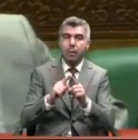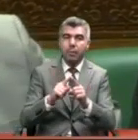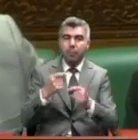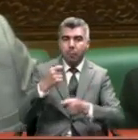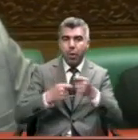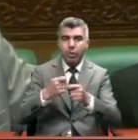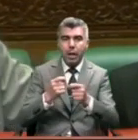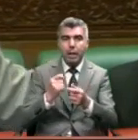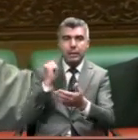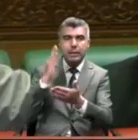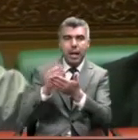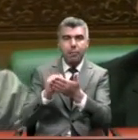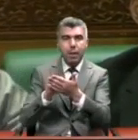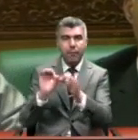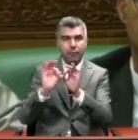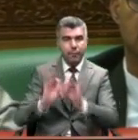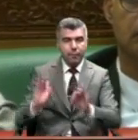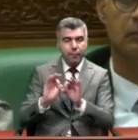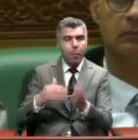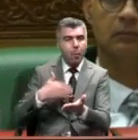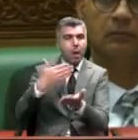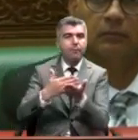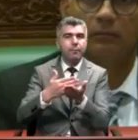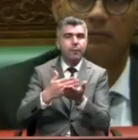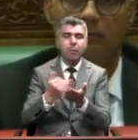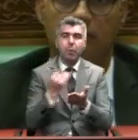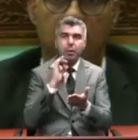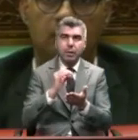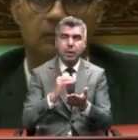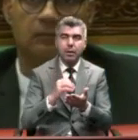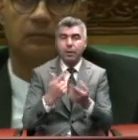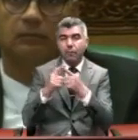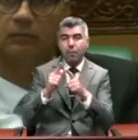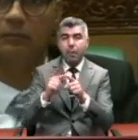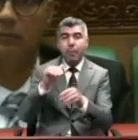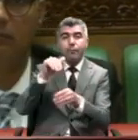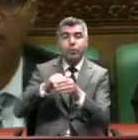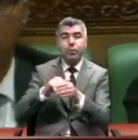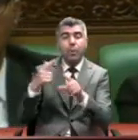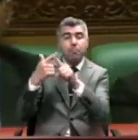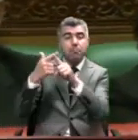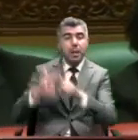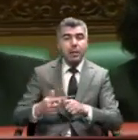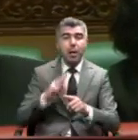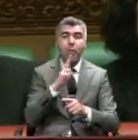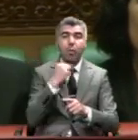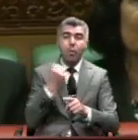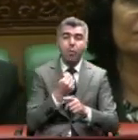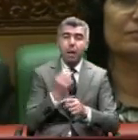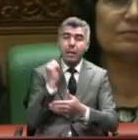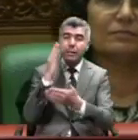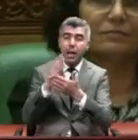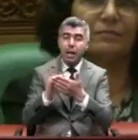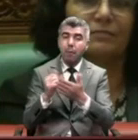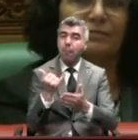الذي يسيطر على النسيج الاقتصادي الوطني ويحرم خزينه الدوله من المداخي من مداخيل ضريبيه